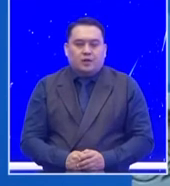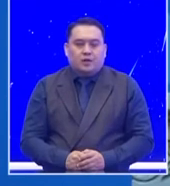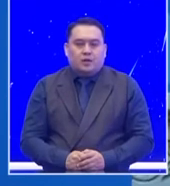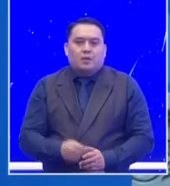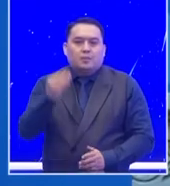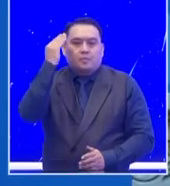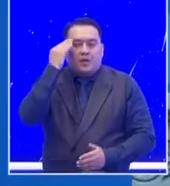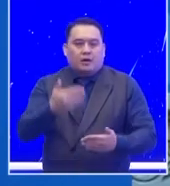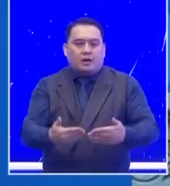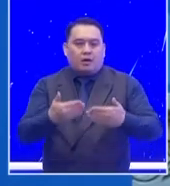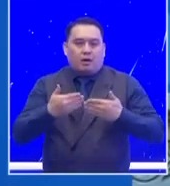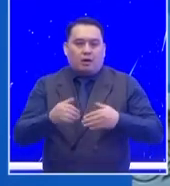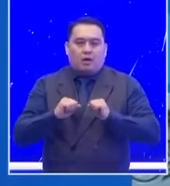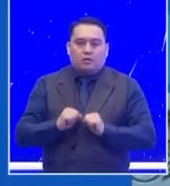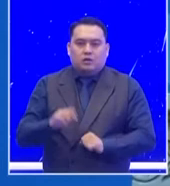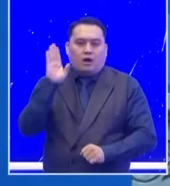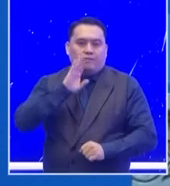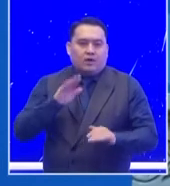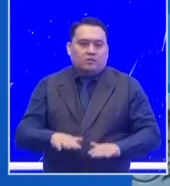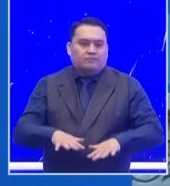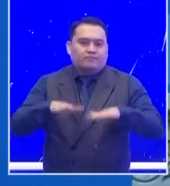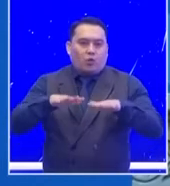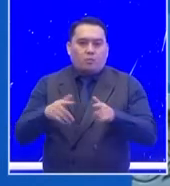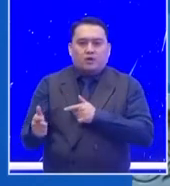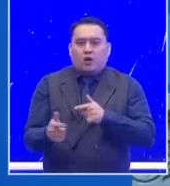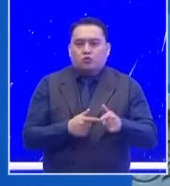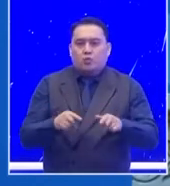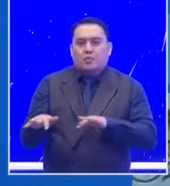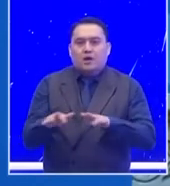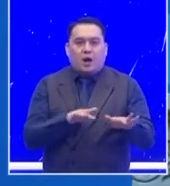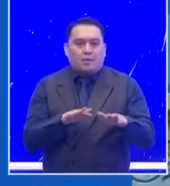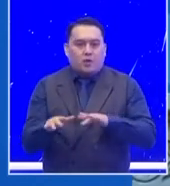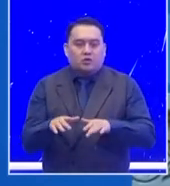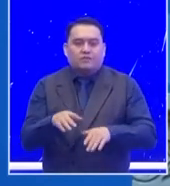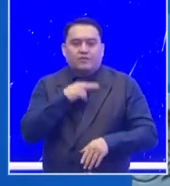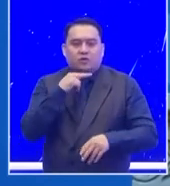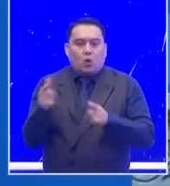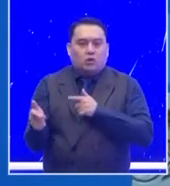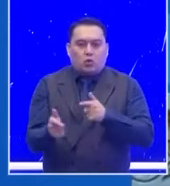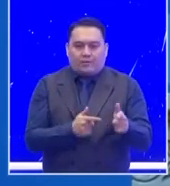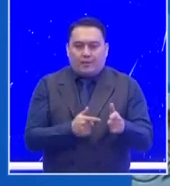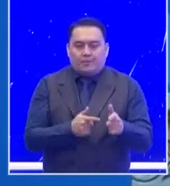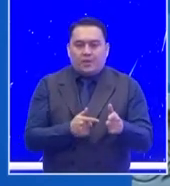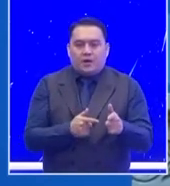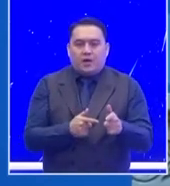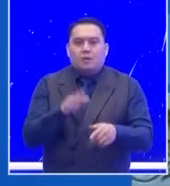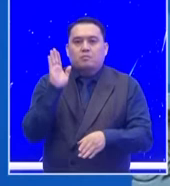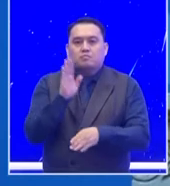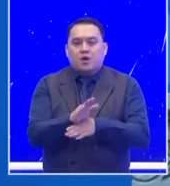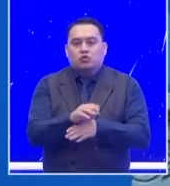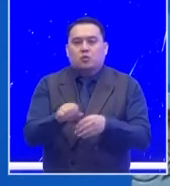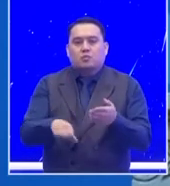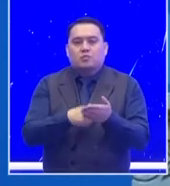Принимаются меры по предотвращению паводок. Необходимо провести подготовительные мероприятия и быть во всеоружии. Кроме того, поручаю привести